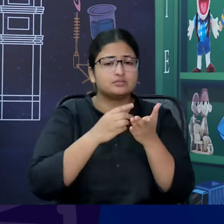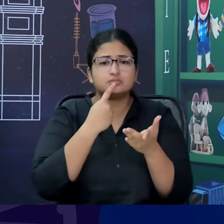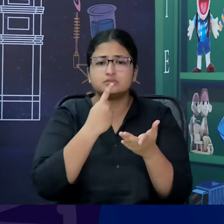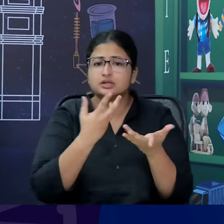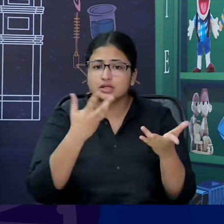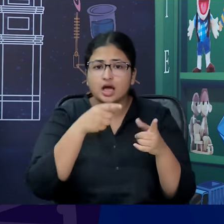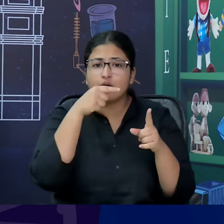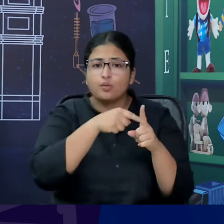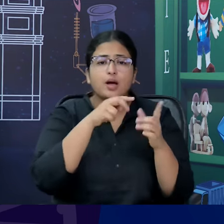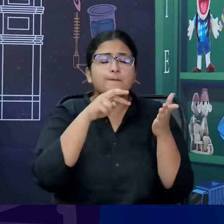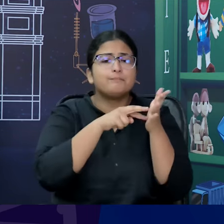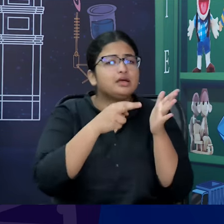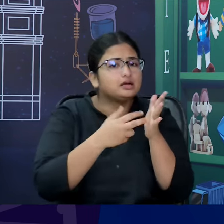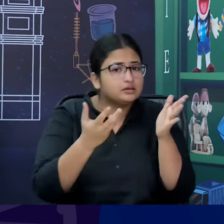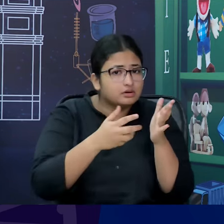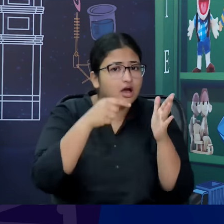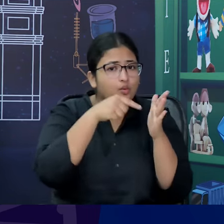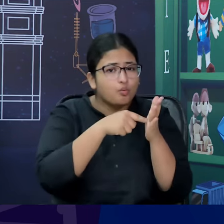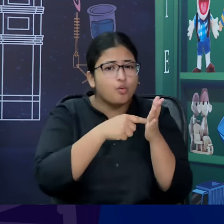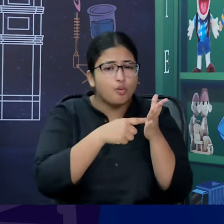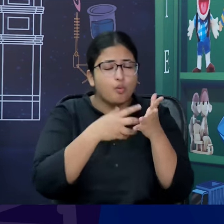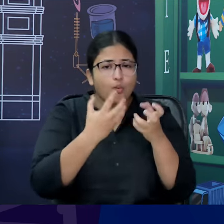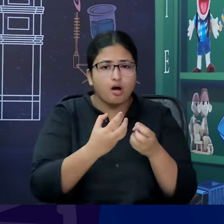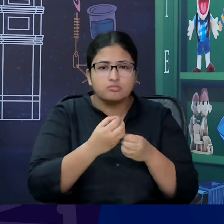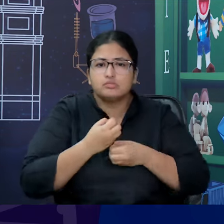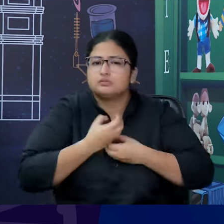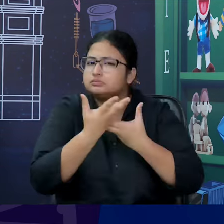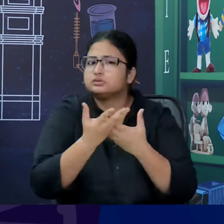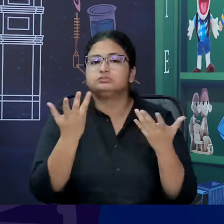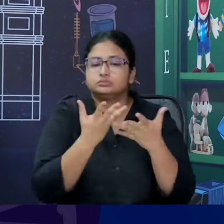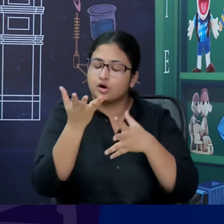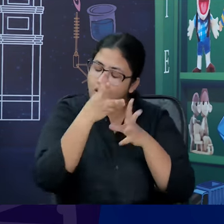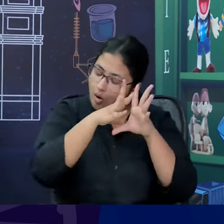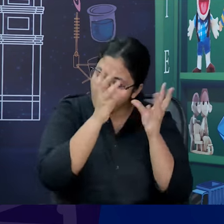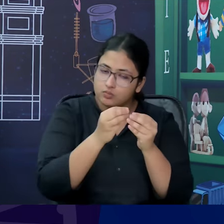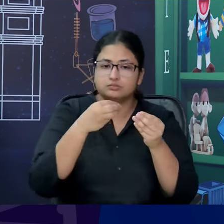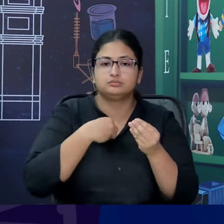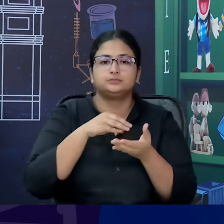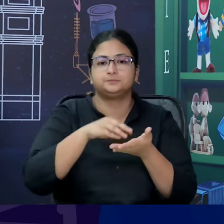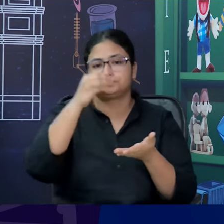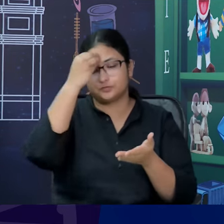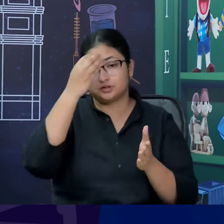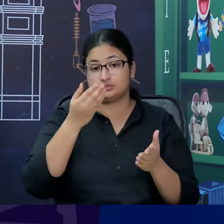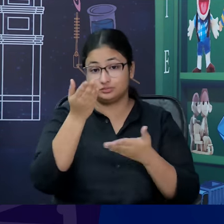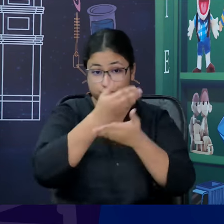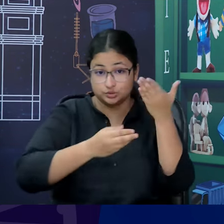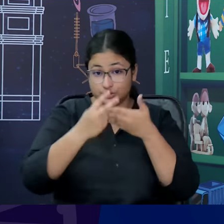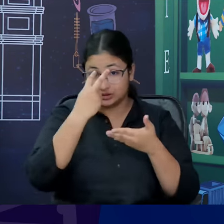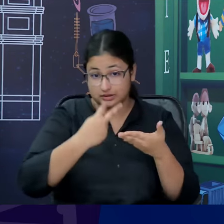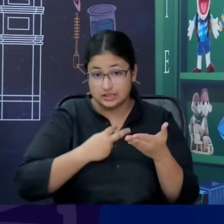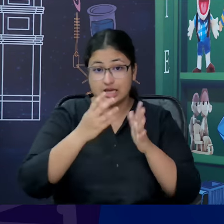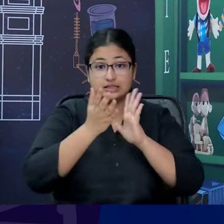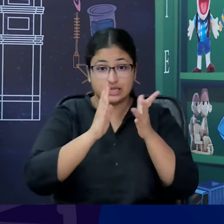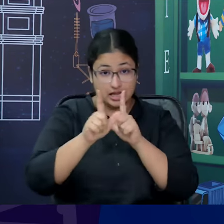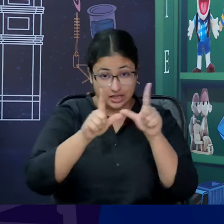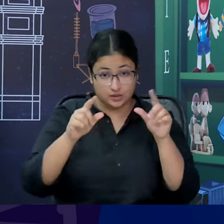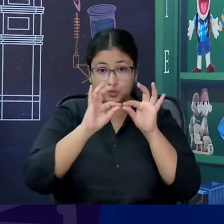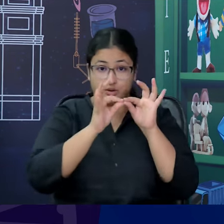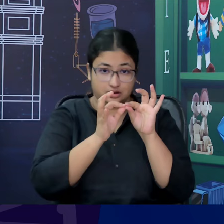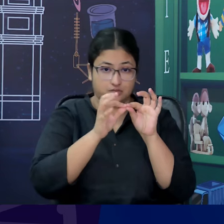संदर्भ क्या हैं सब कुछ जानेंगे और यह जो सत्र है आज का इसे आप देख रहे हैं साइन लैंग्वेज